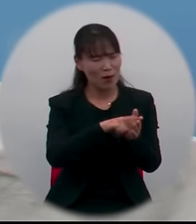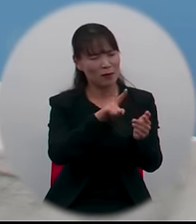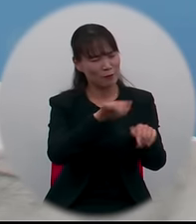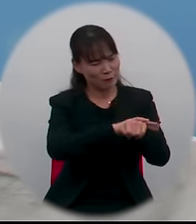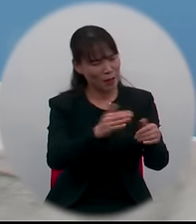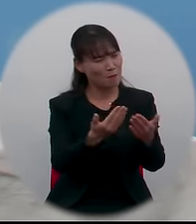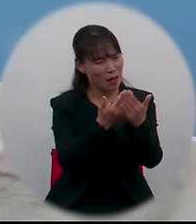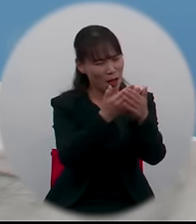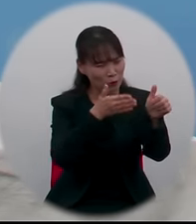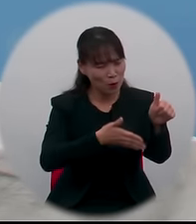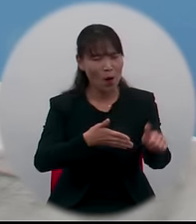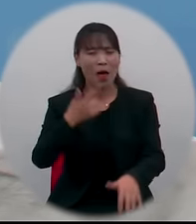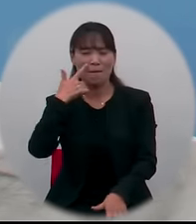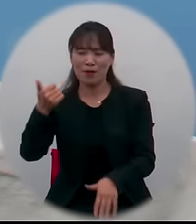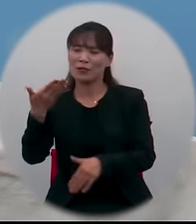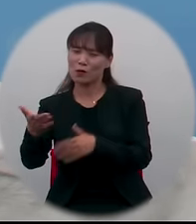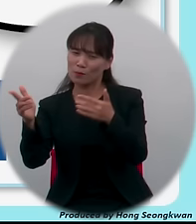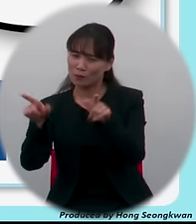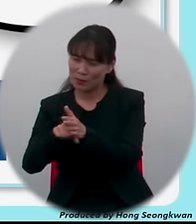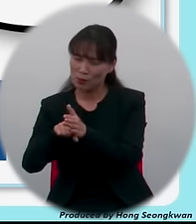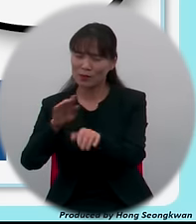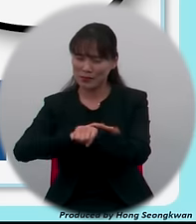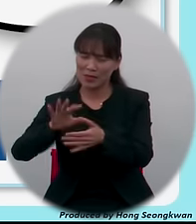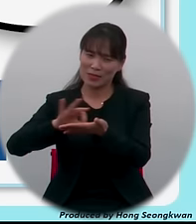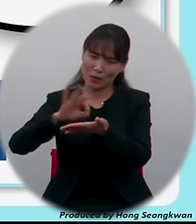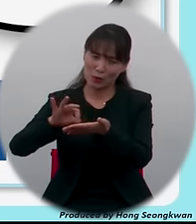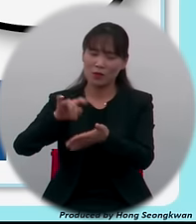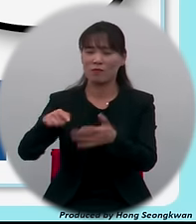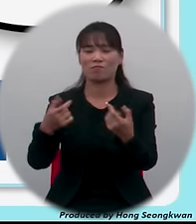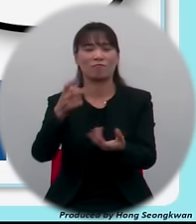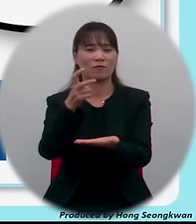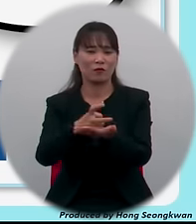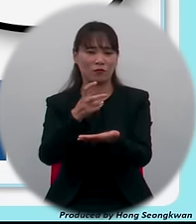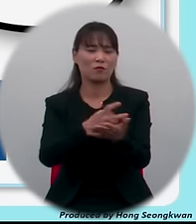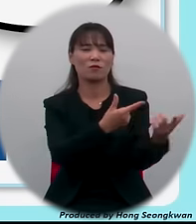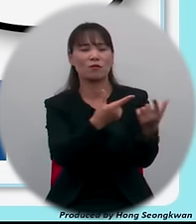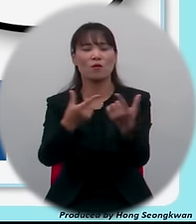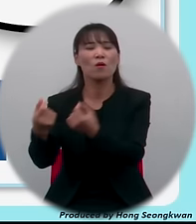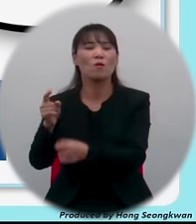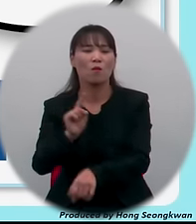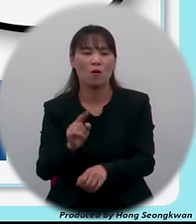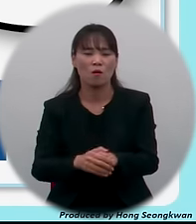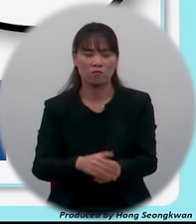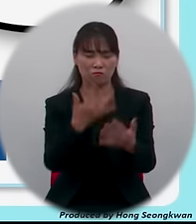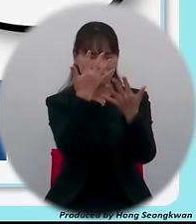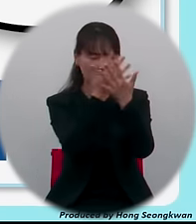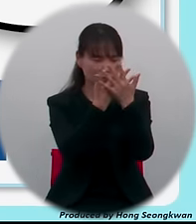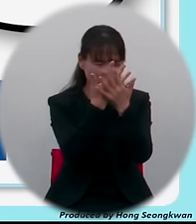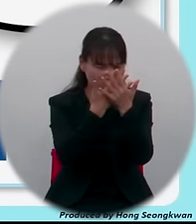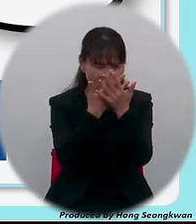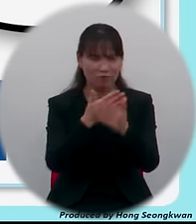부흥해 주기를 바래 어 아빠는 널 믿어요 잘 써라 이러한 규칙들의 공통점은 추상적이거나